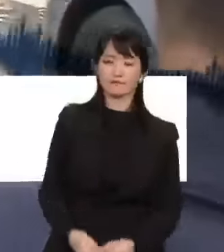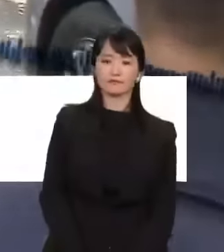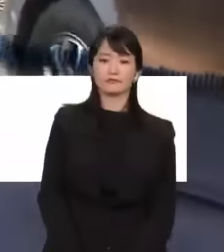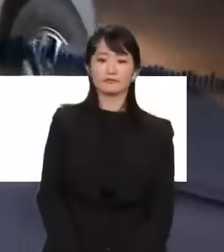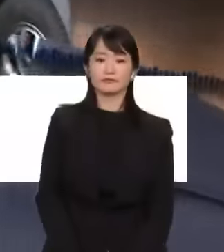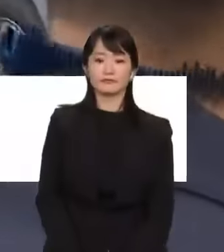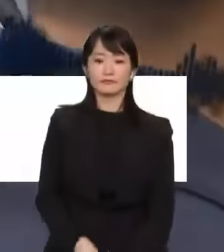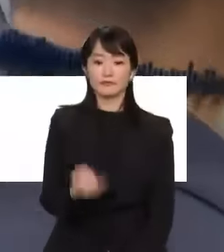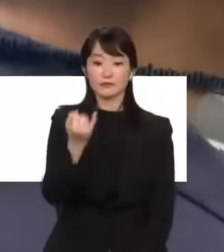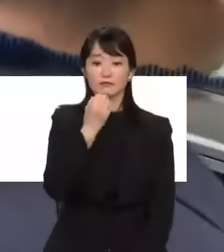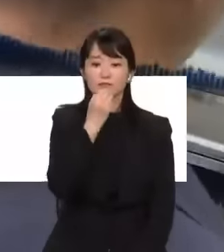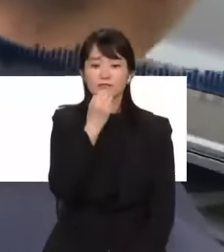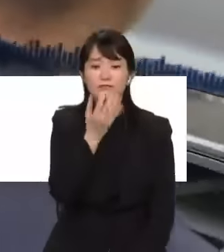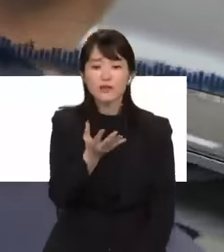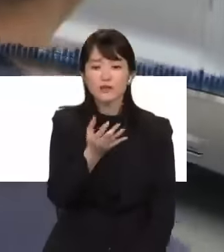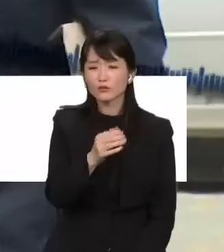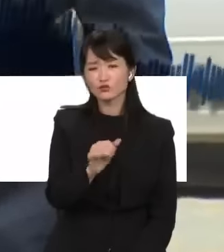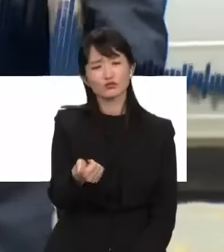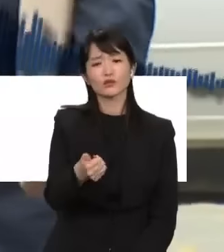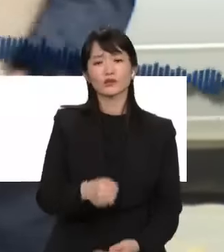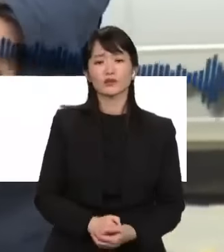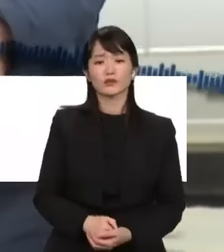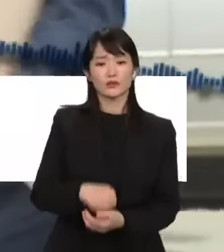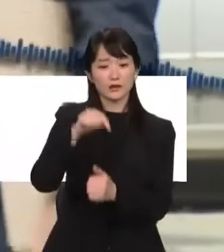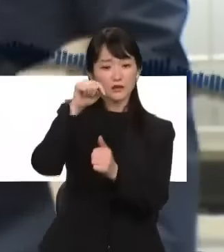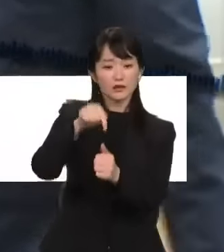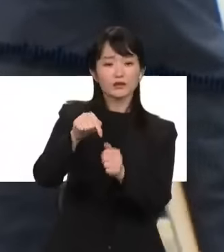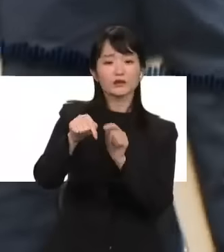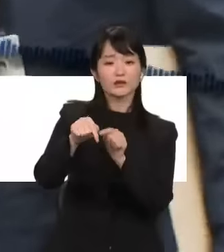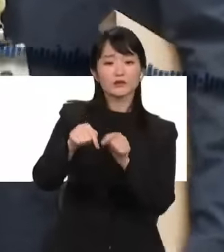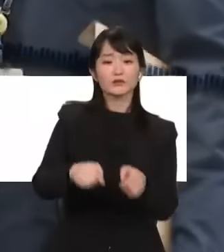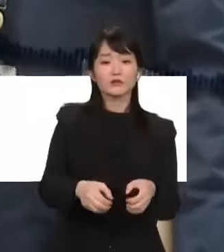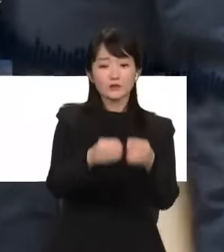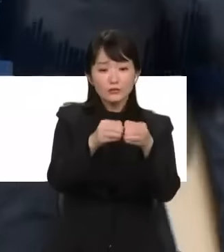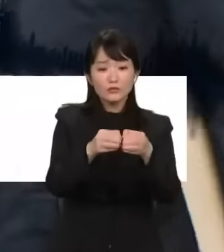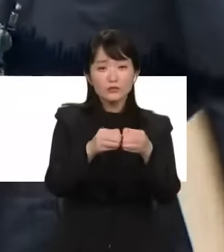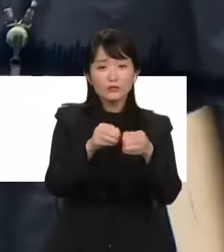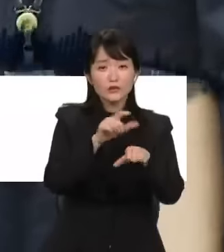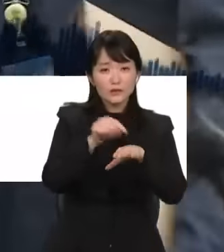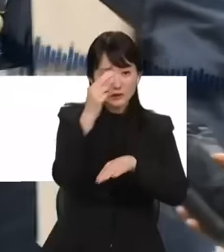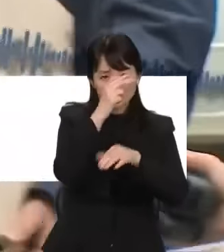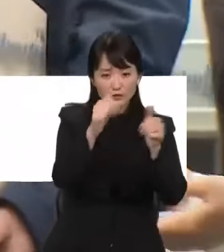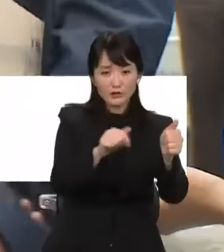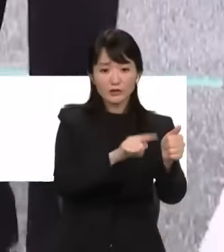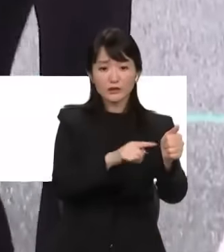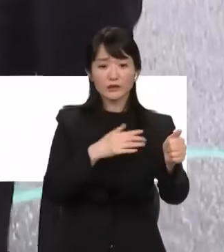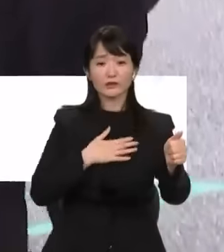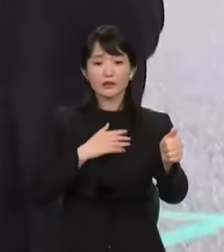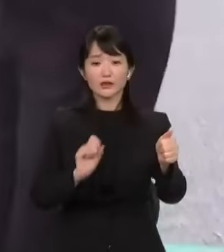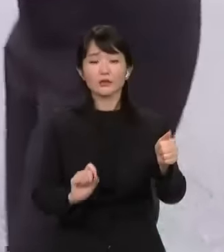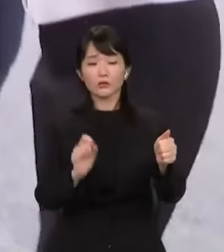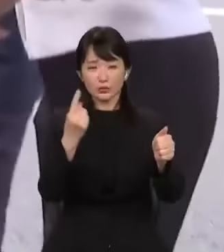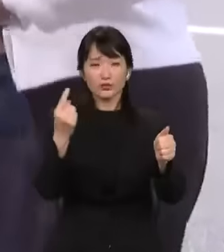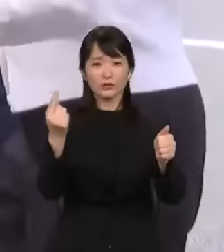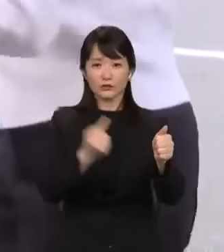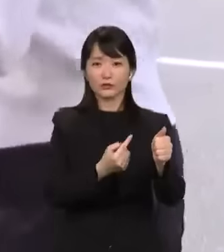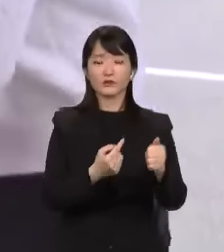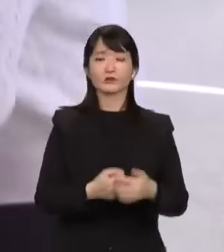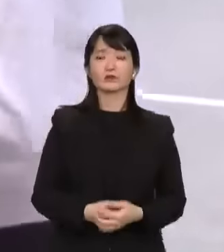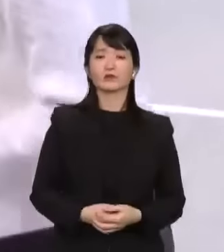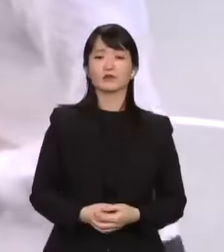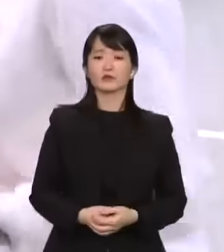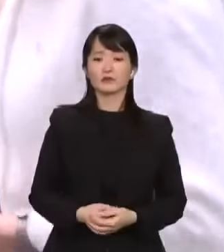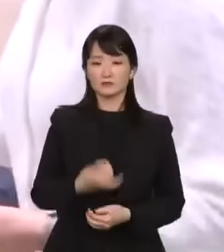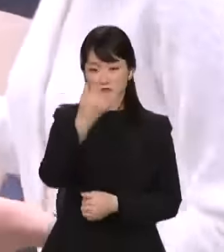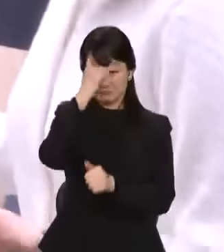열면 죽어요. 사주 자체가. 그 창원의 저 지검자가 다 내 때문에 왔는데. 심지어 충성